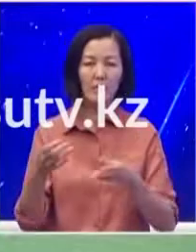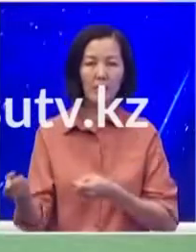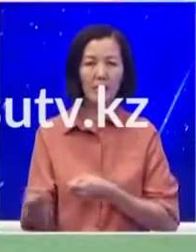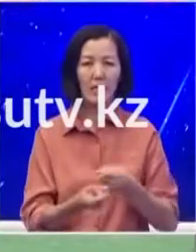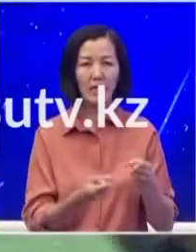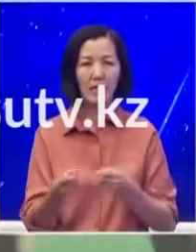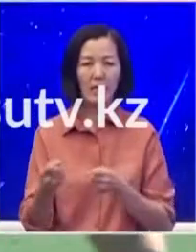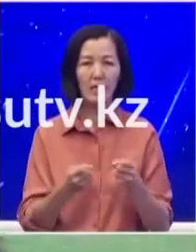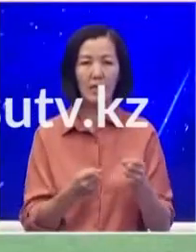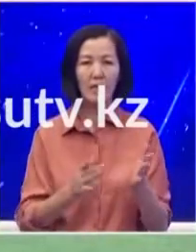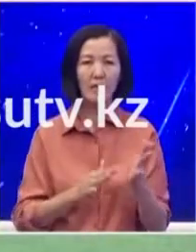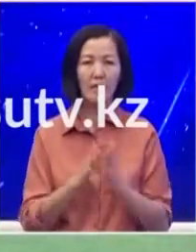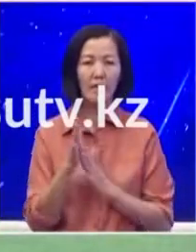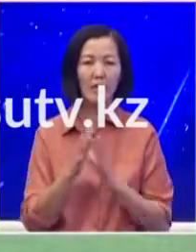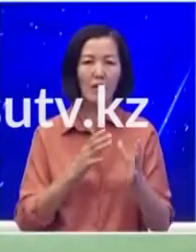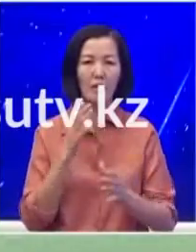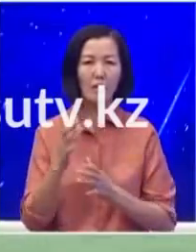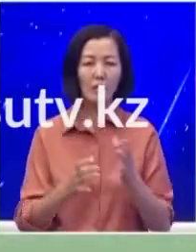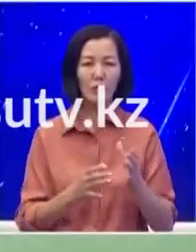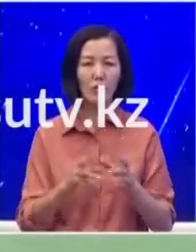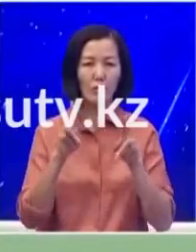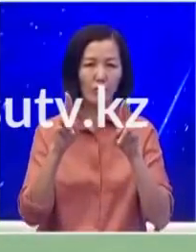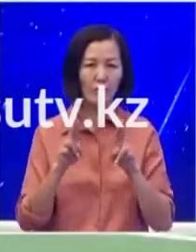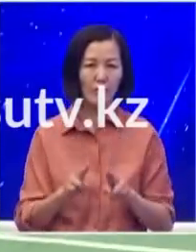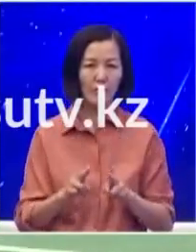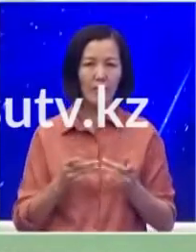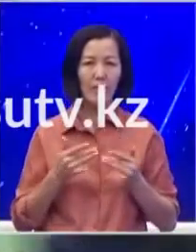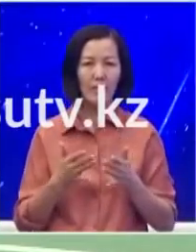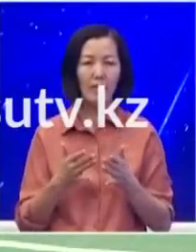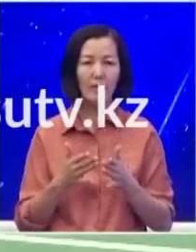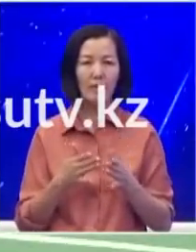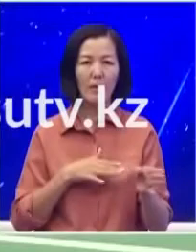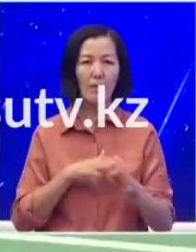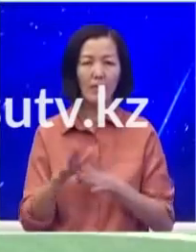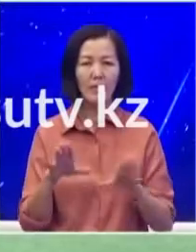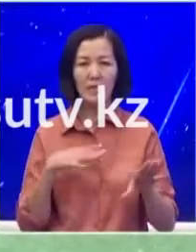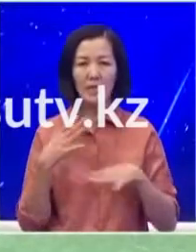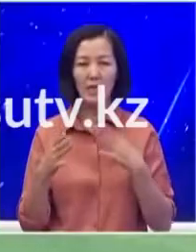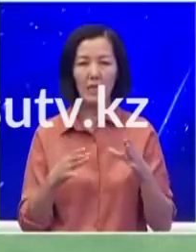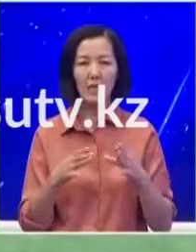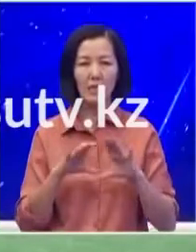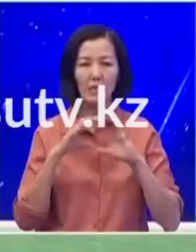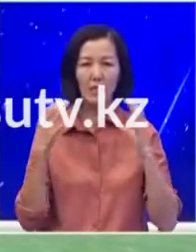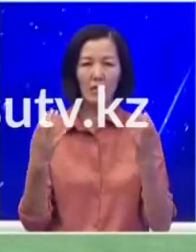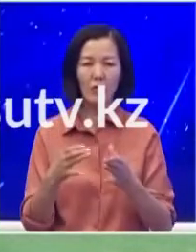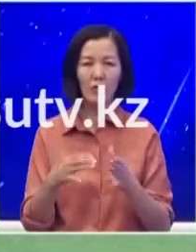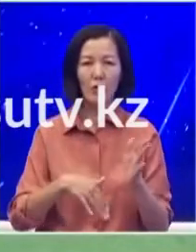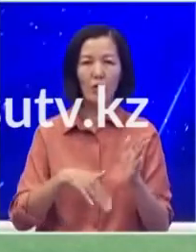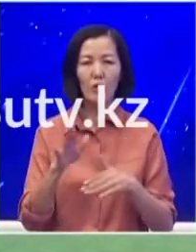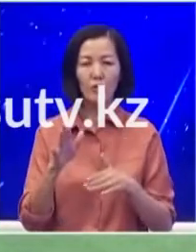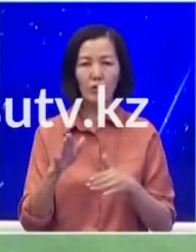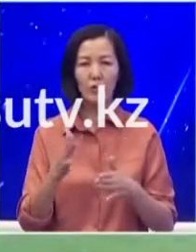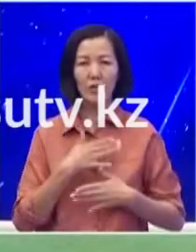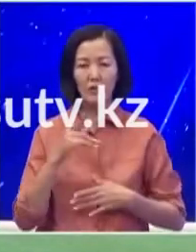Он соответствует международным стандартам и оснащен всем необходимым для полноценных занятий. Комплекс претендует на звание лучшего не только в